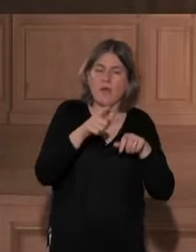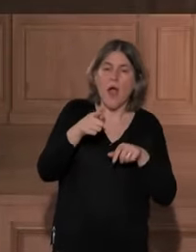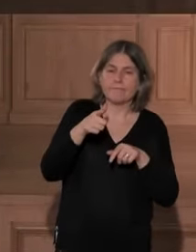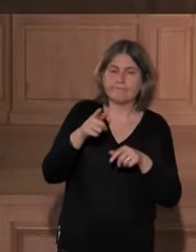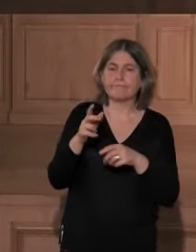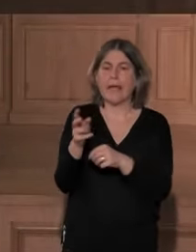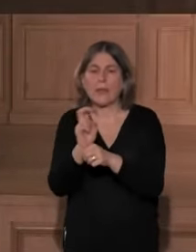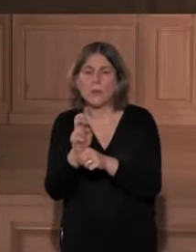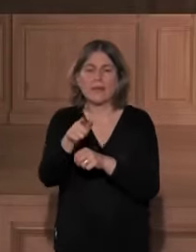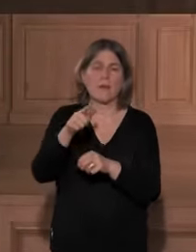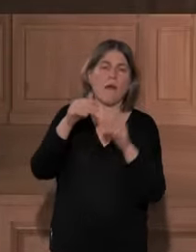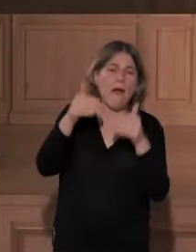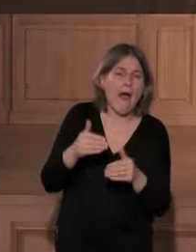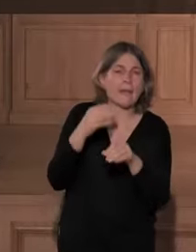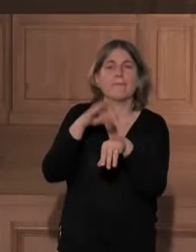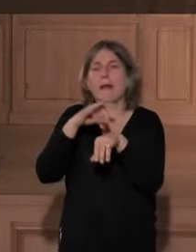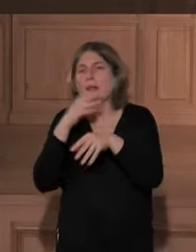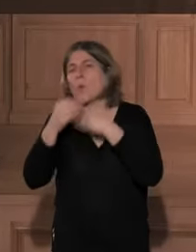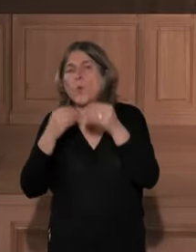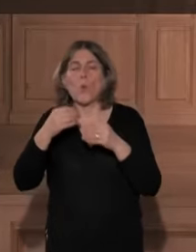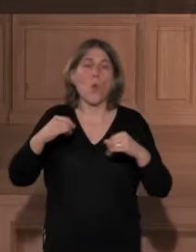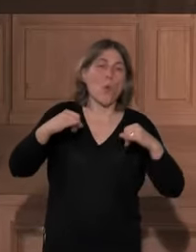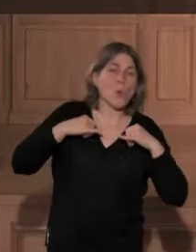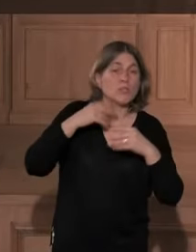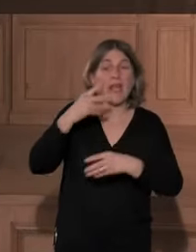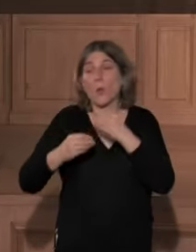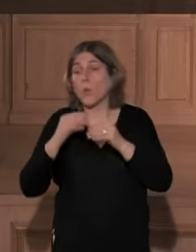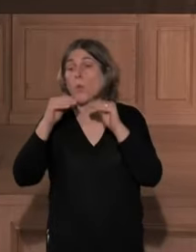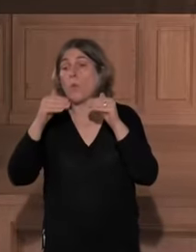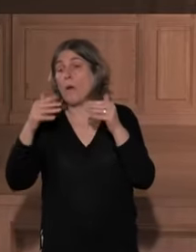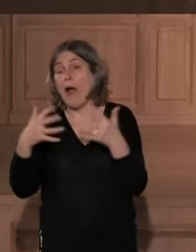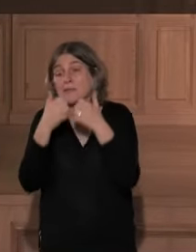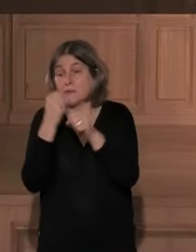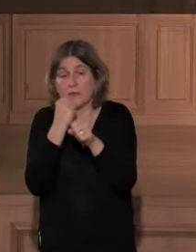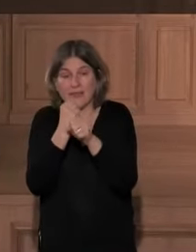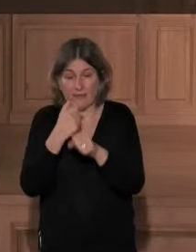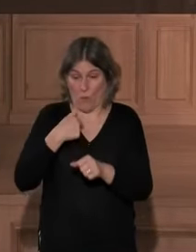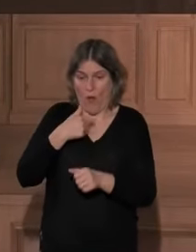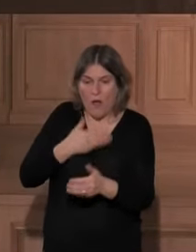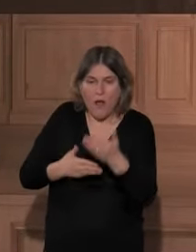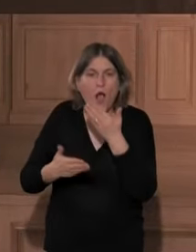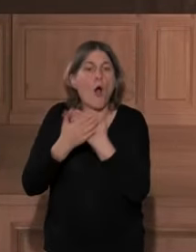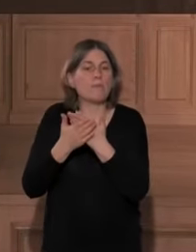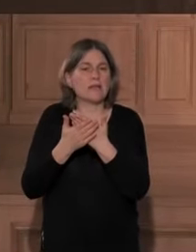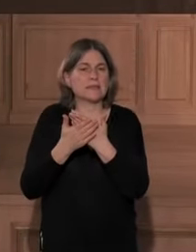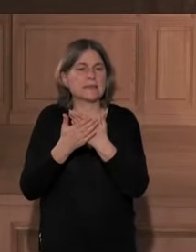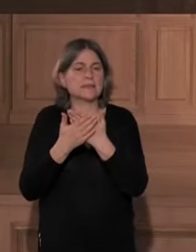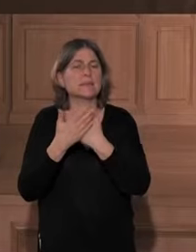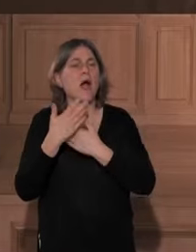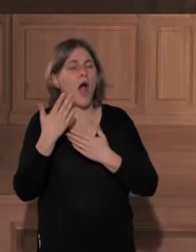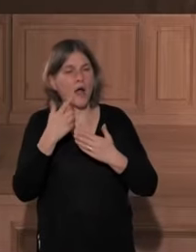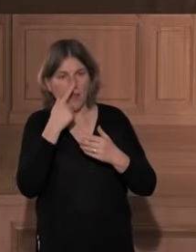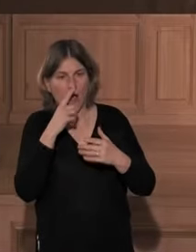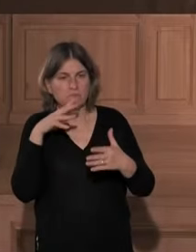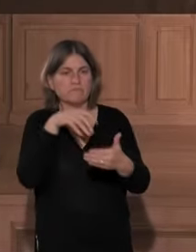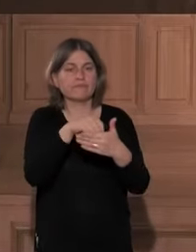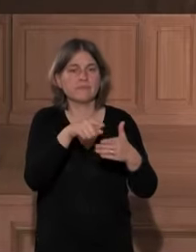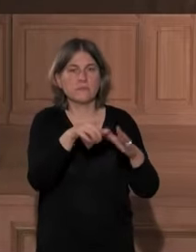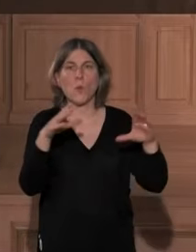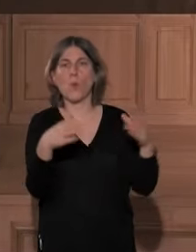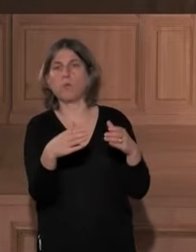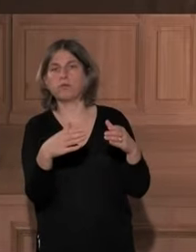que arrêt de maladie, accident de travail, congé et compagnie. Et j'ai commencé à m'intéresser à ces jeunes-là. Bon, j'avais